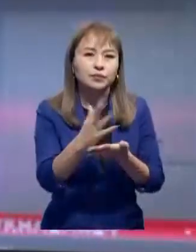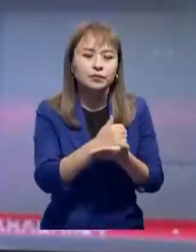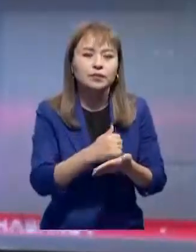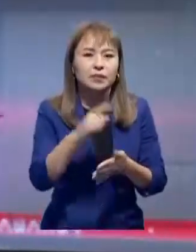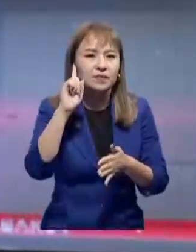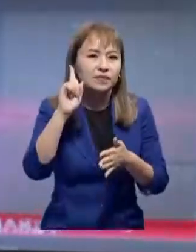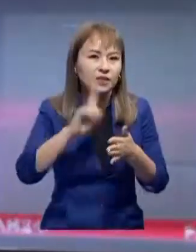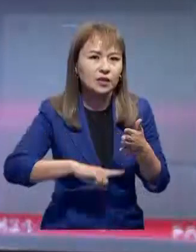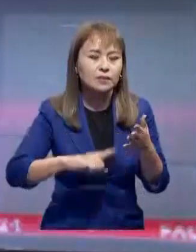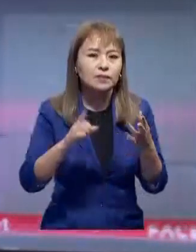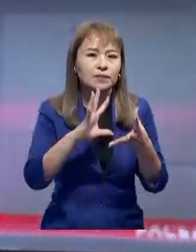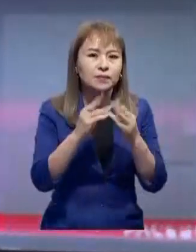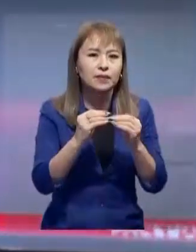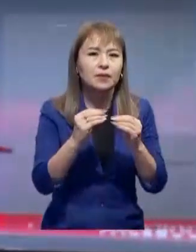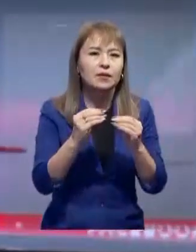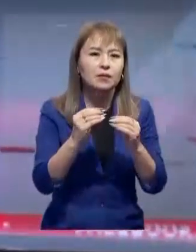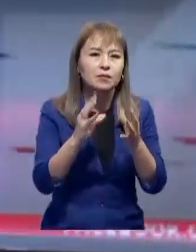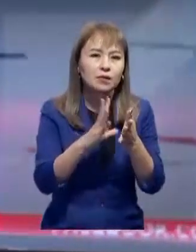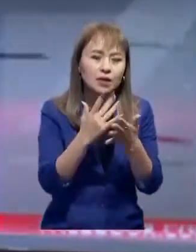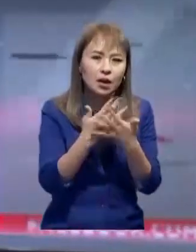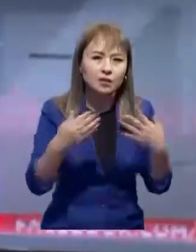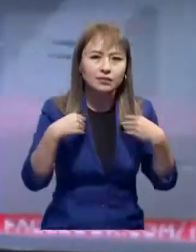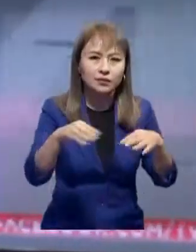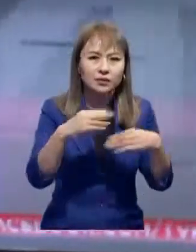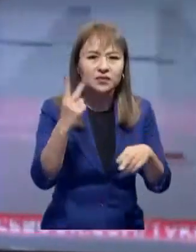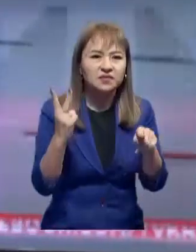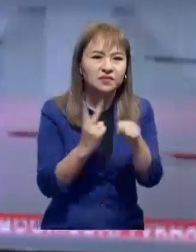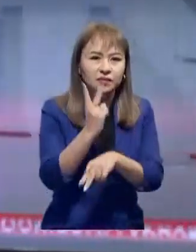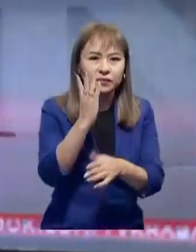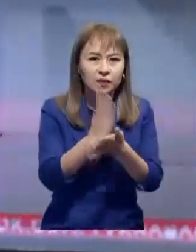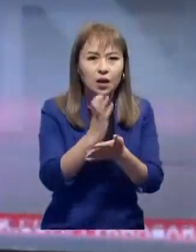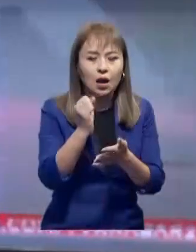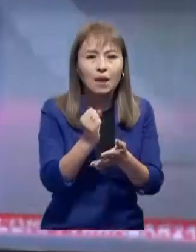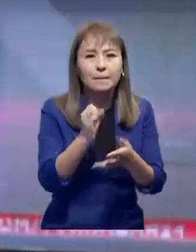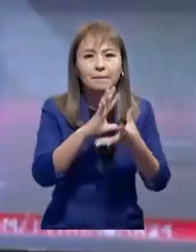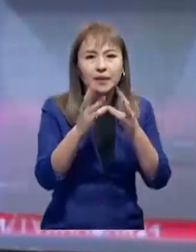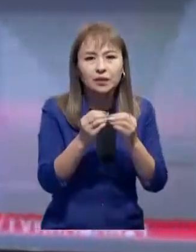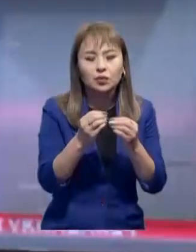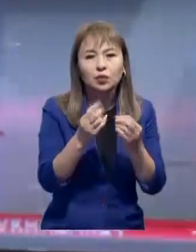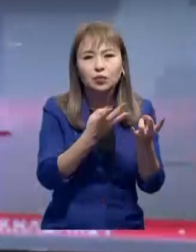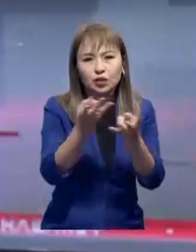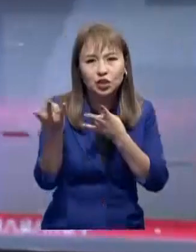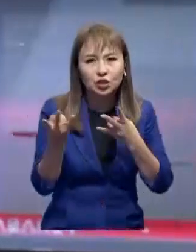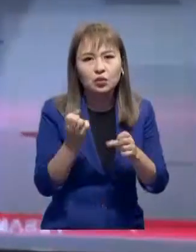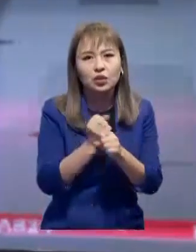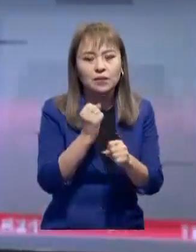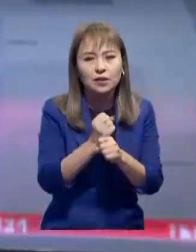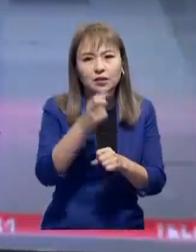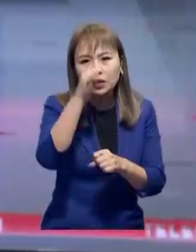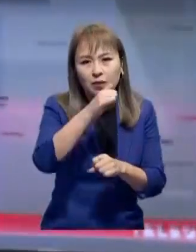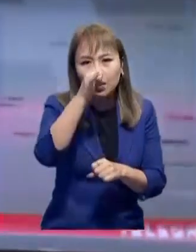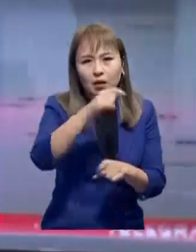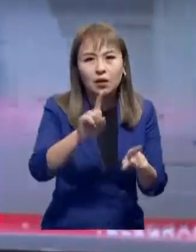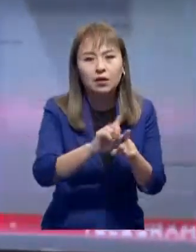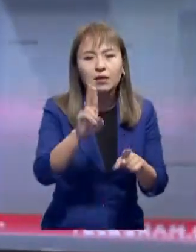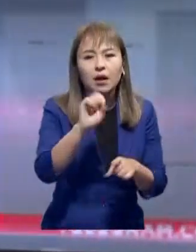үмітті. Себебі шитті мақта тәжірибелік егін алаңдарында екі есе өнімділікті көрсеткен. Ал бітік шыққан өнімді шашау шығармай жинап